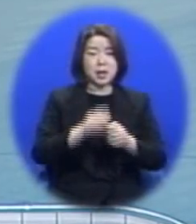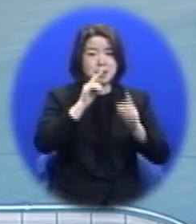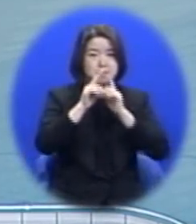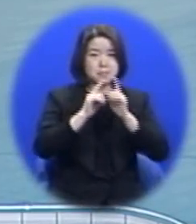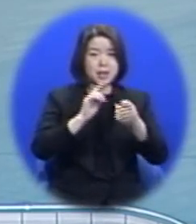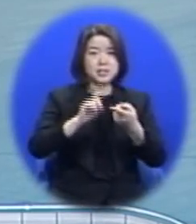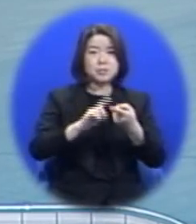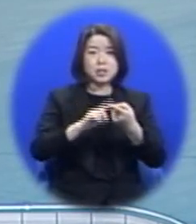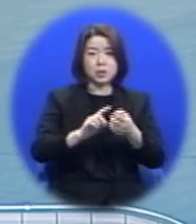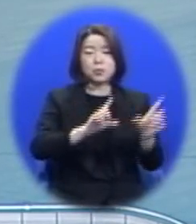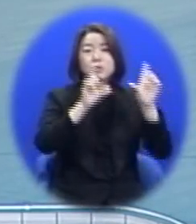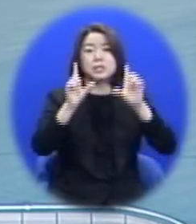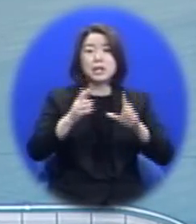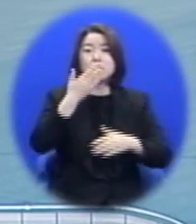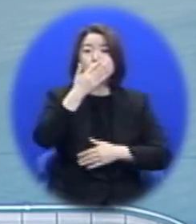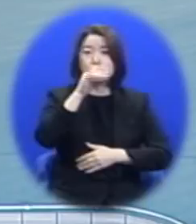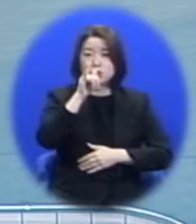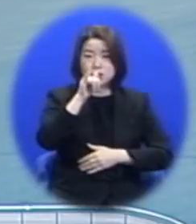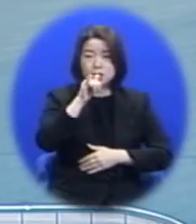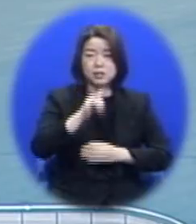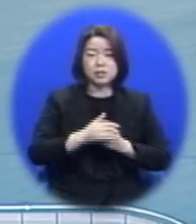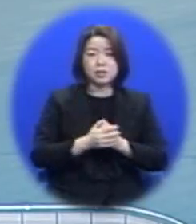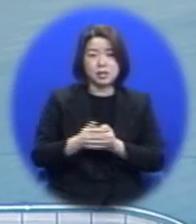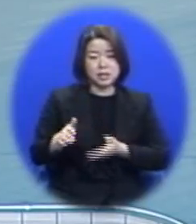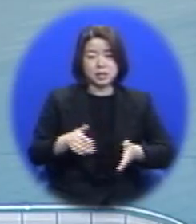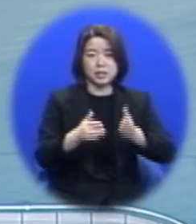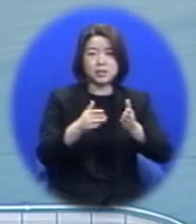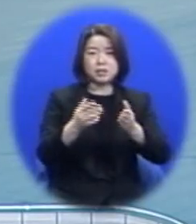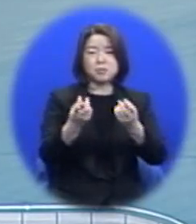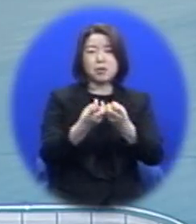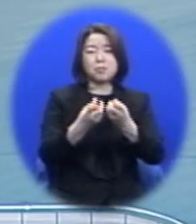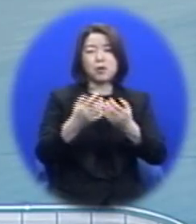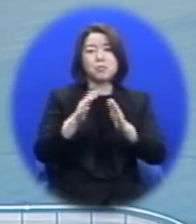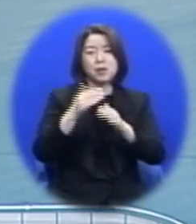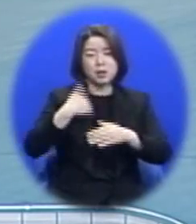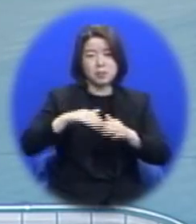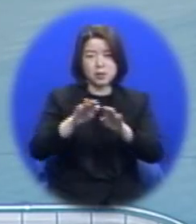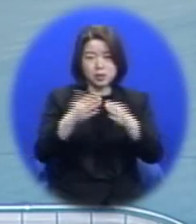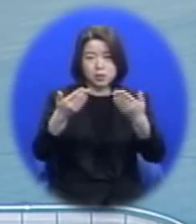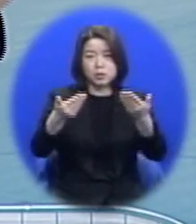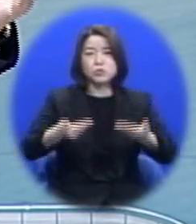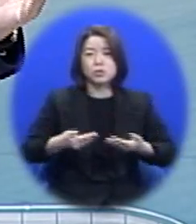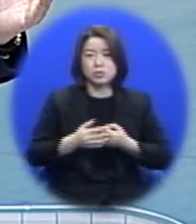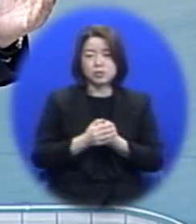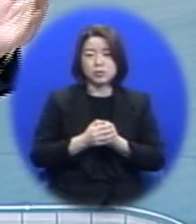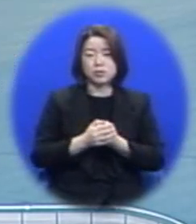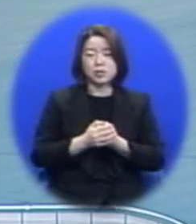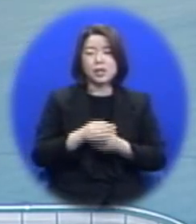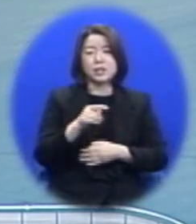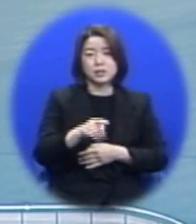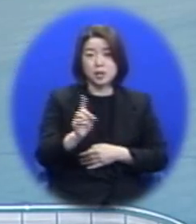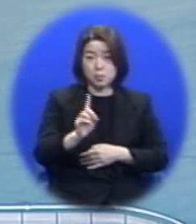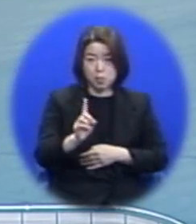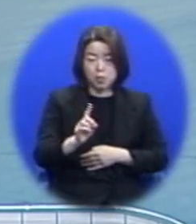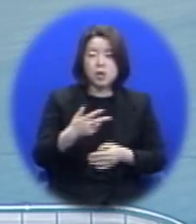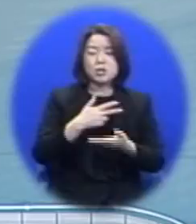말씀대로 살 수 있는 길을 열어주셨어요. 그것이 주 예수님을 바라보는